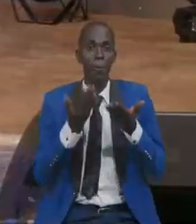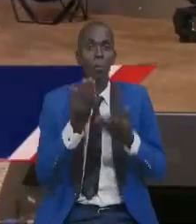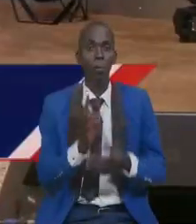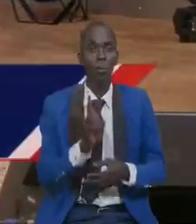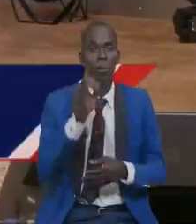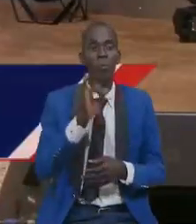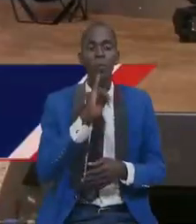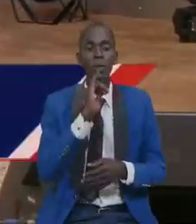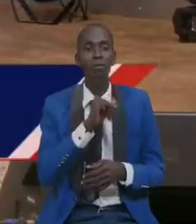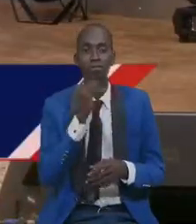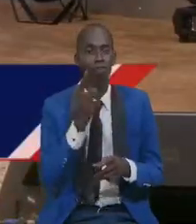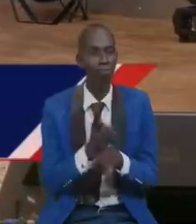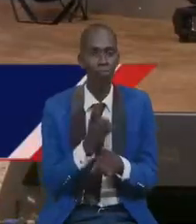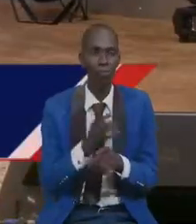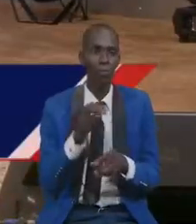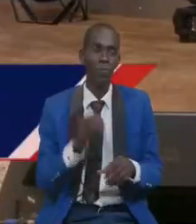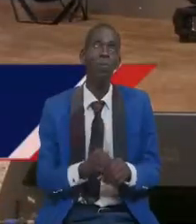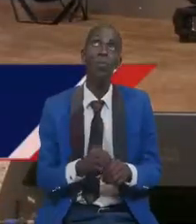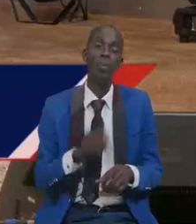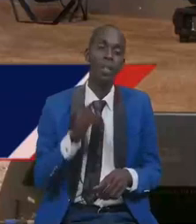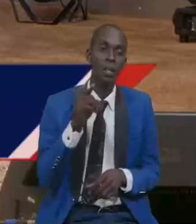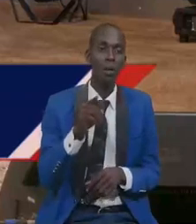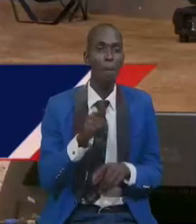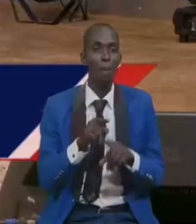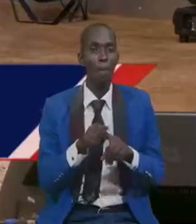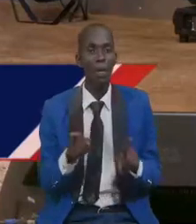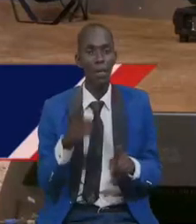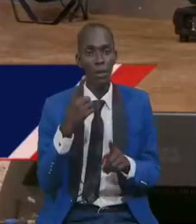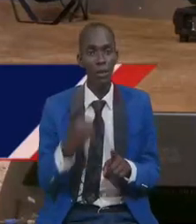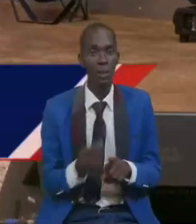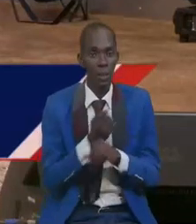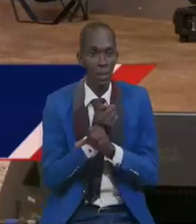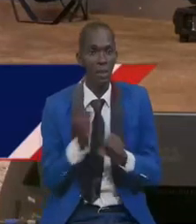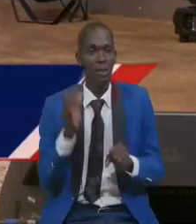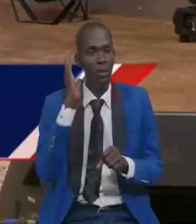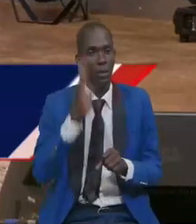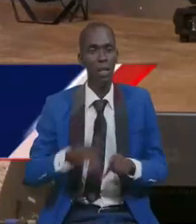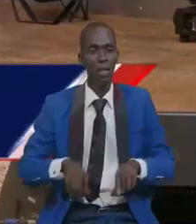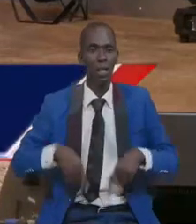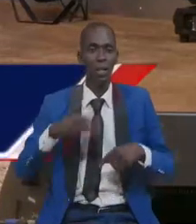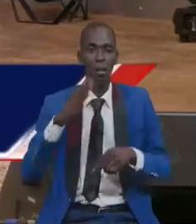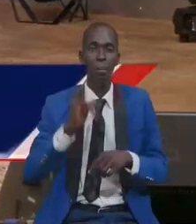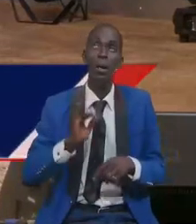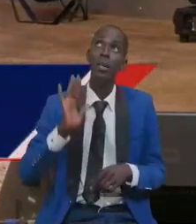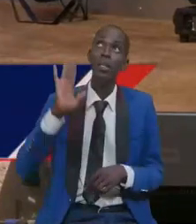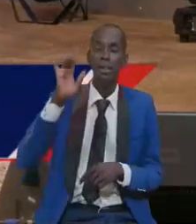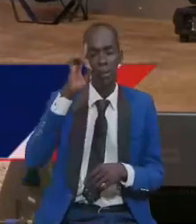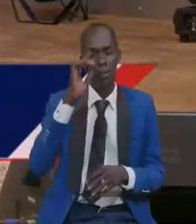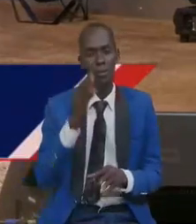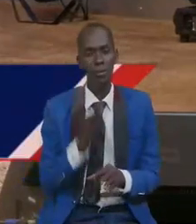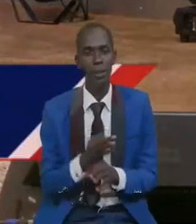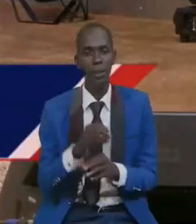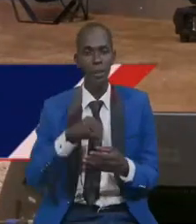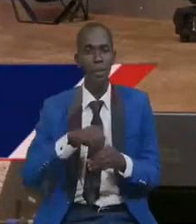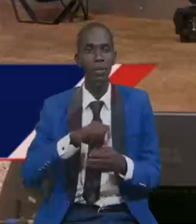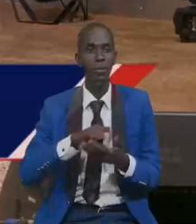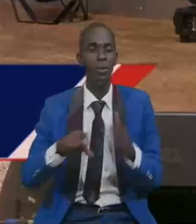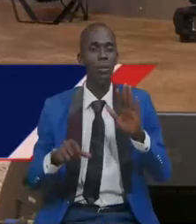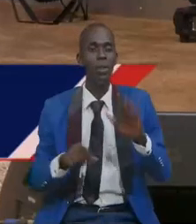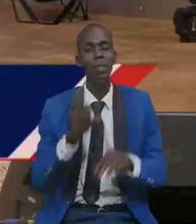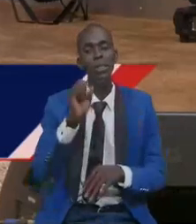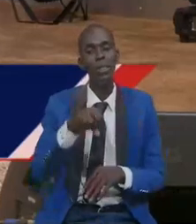Habacuc 2, verset 4. Il dit au verset 4 que car Gaza se délaissait Ascalon. Habacuc 2, bien sûr, verset